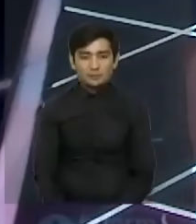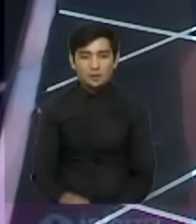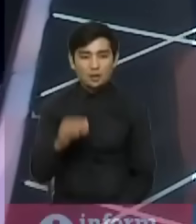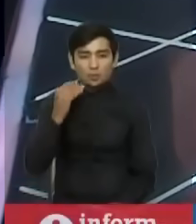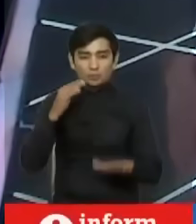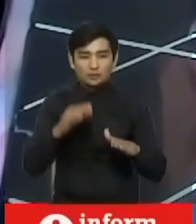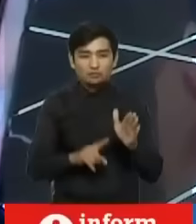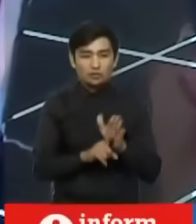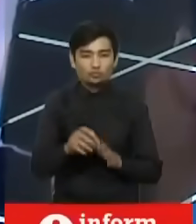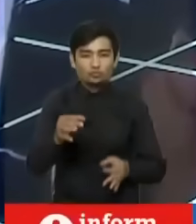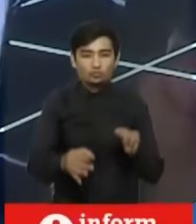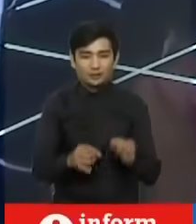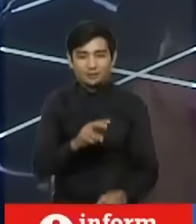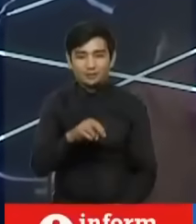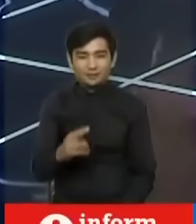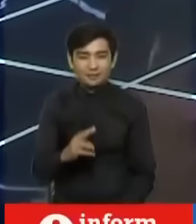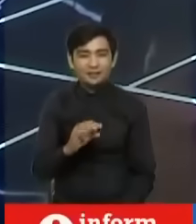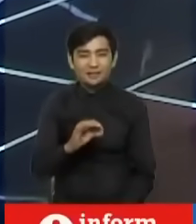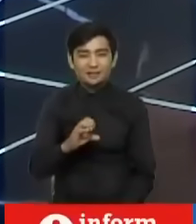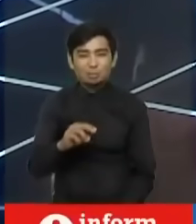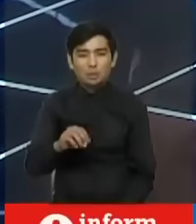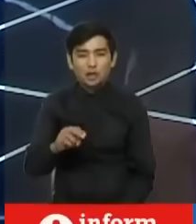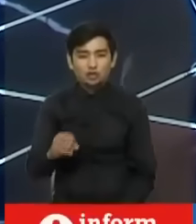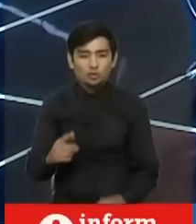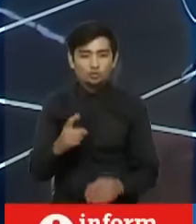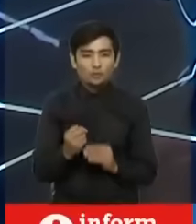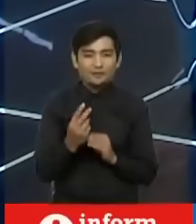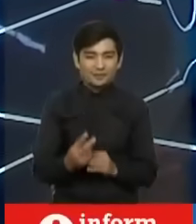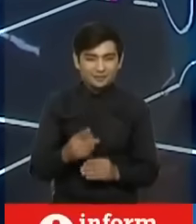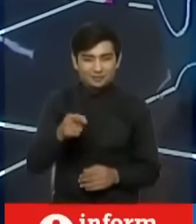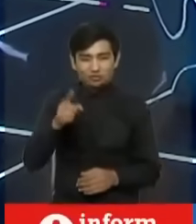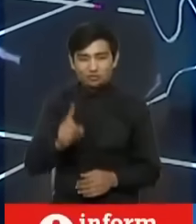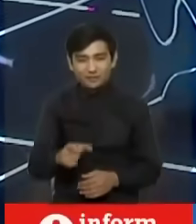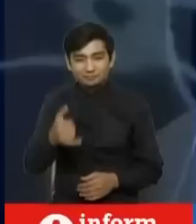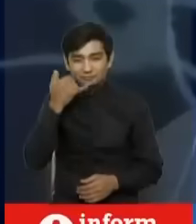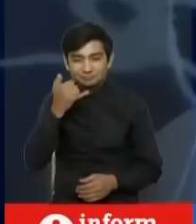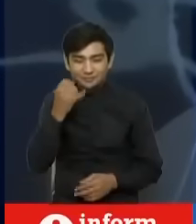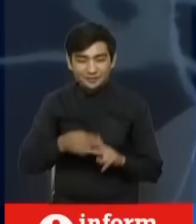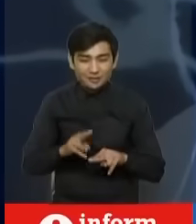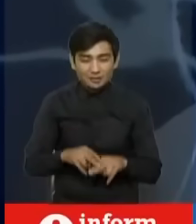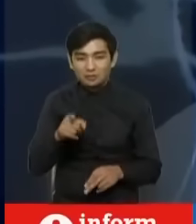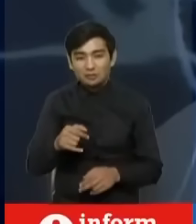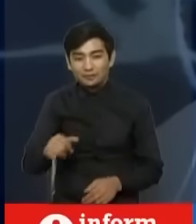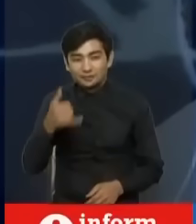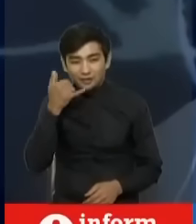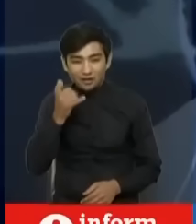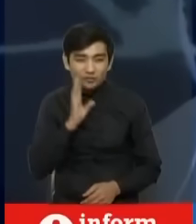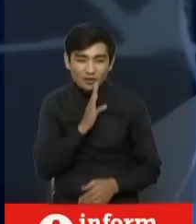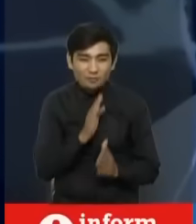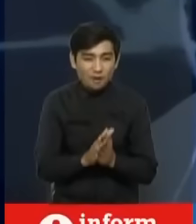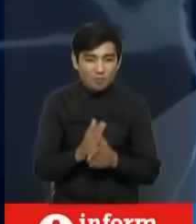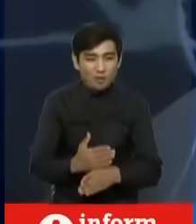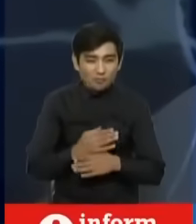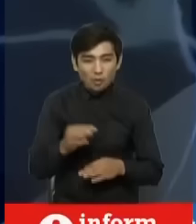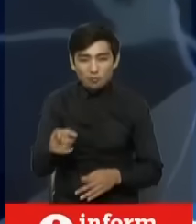В Актобе начался суд над диспетчером службы 112. По версии следствия, сотрудник проигнорировал звонок от женщины, просившей о